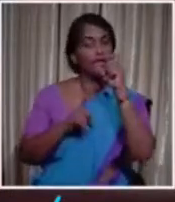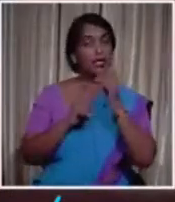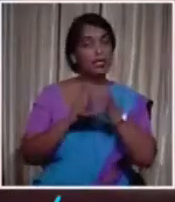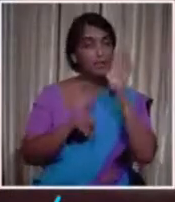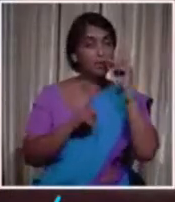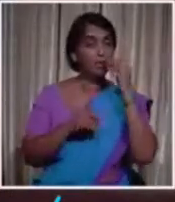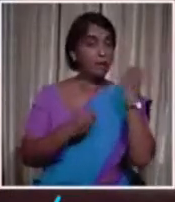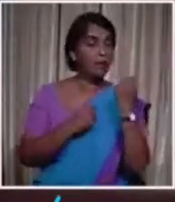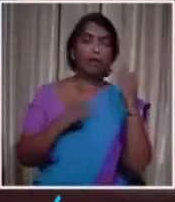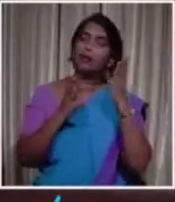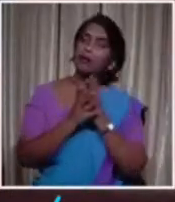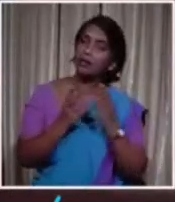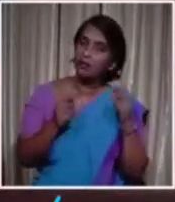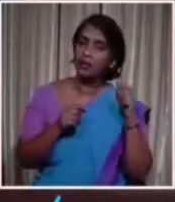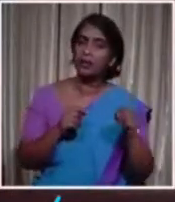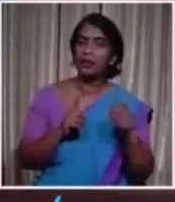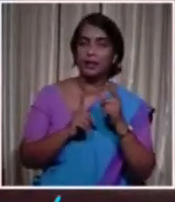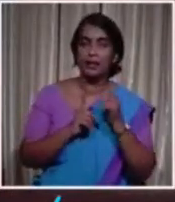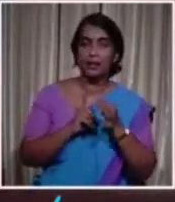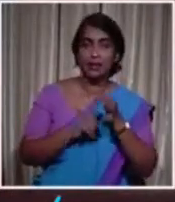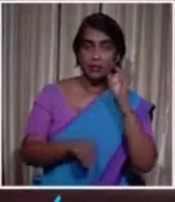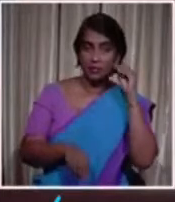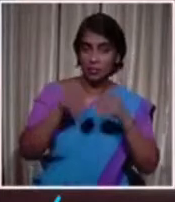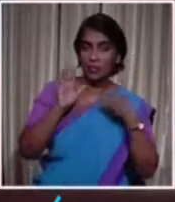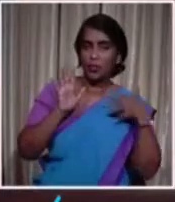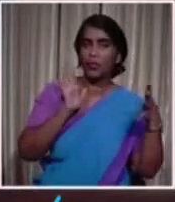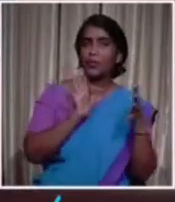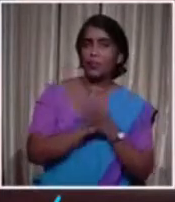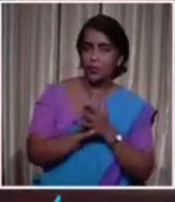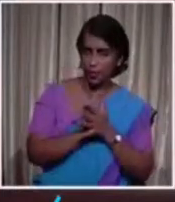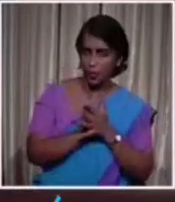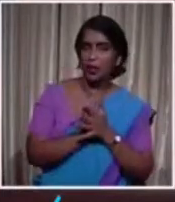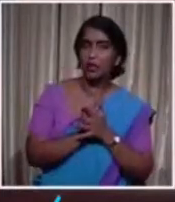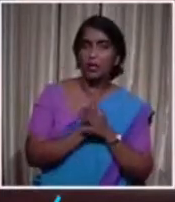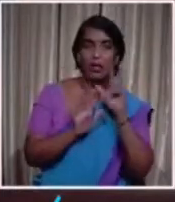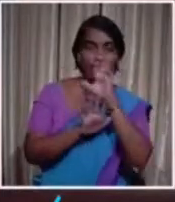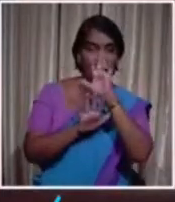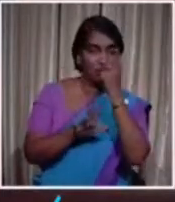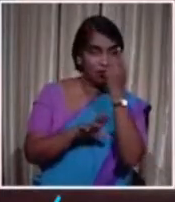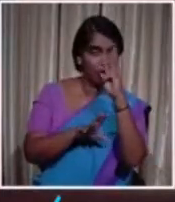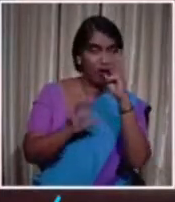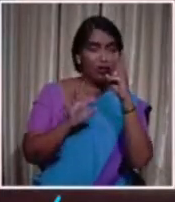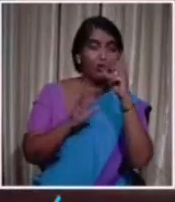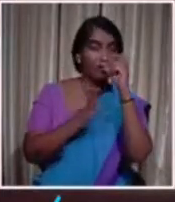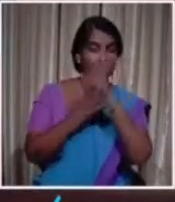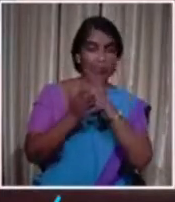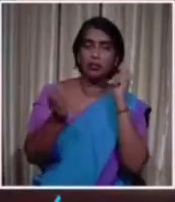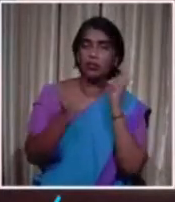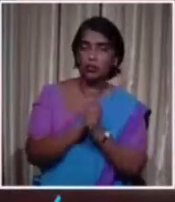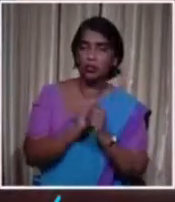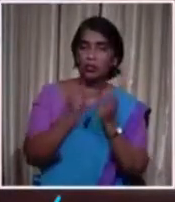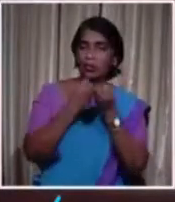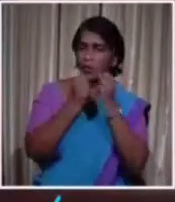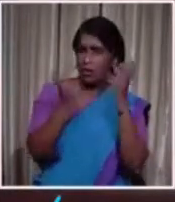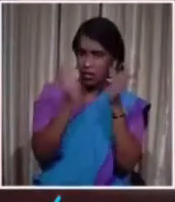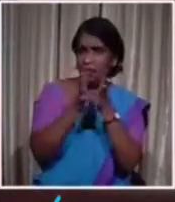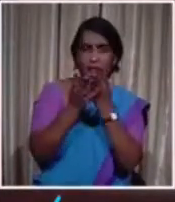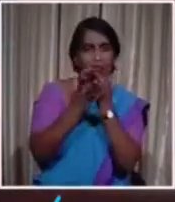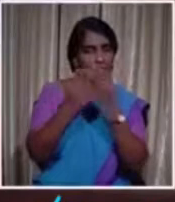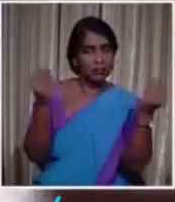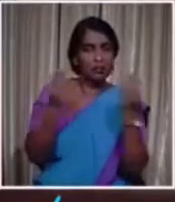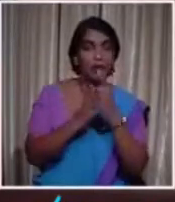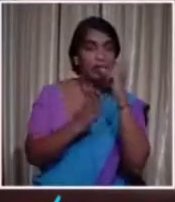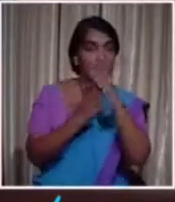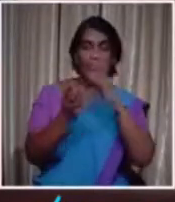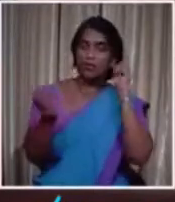विनस्कर अभी दो मेतिवर क्रम गटगहिलती दात संशोधन गटगहिलती गट लिया अब मे